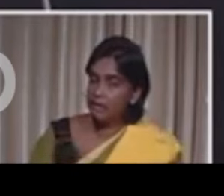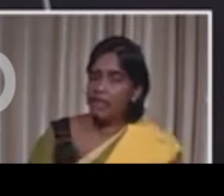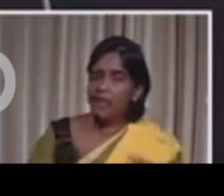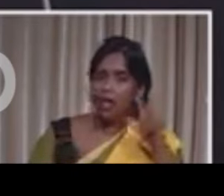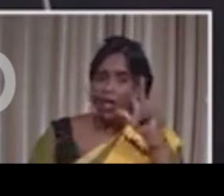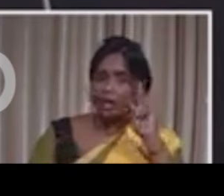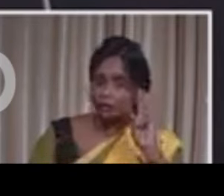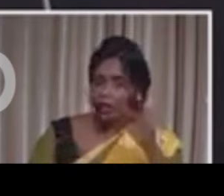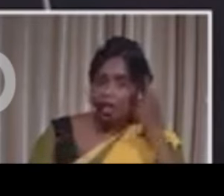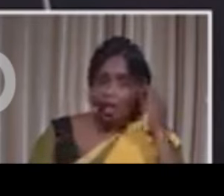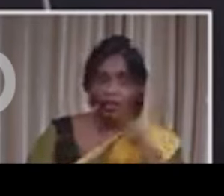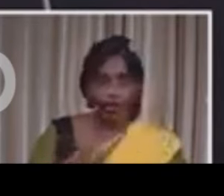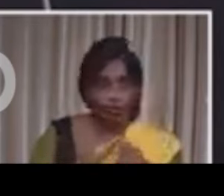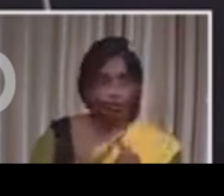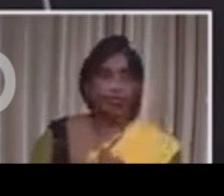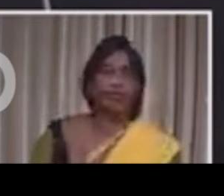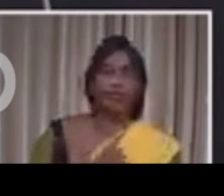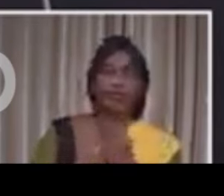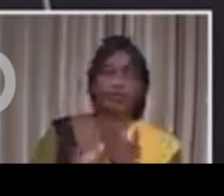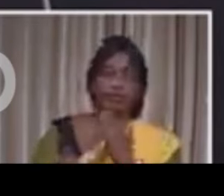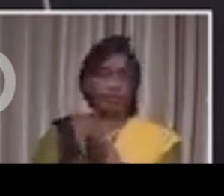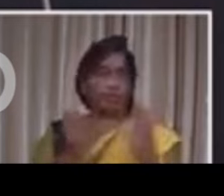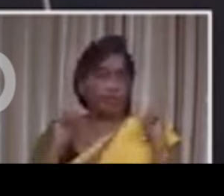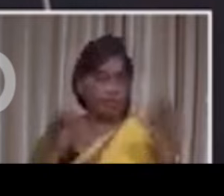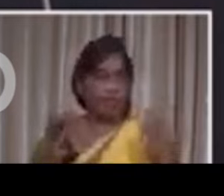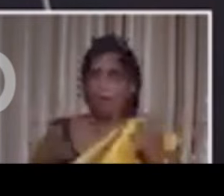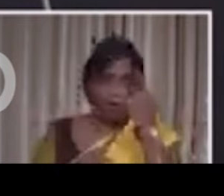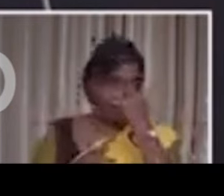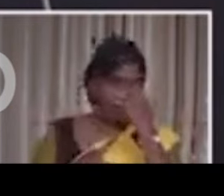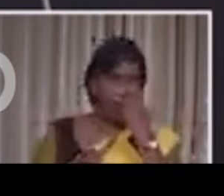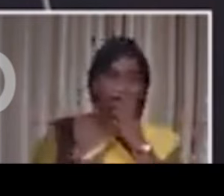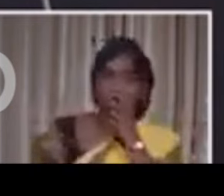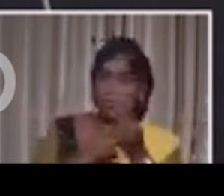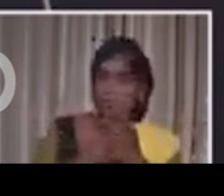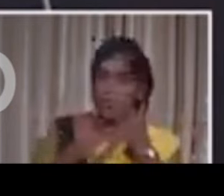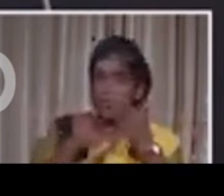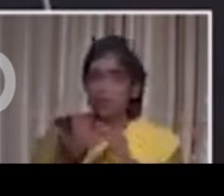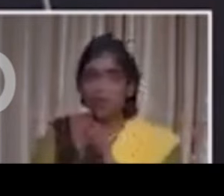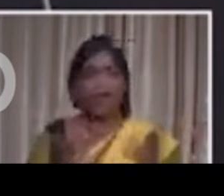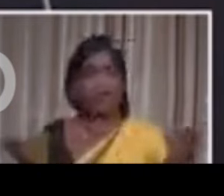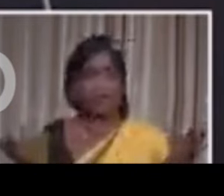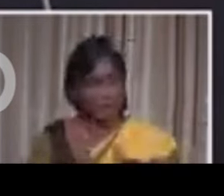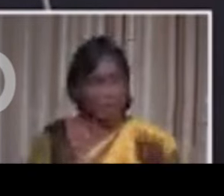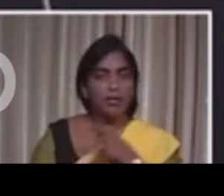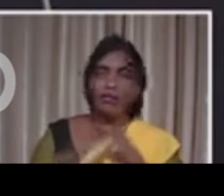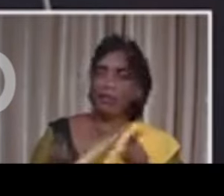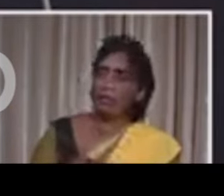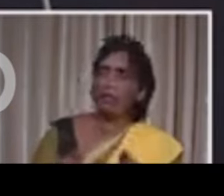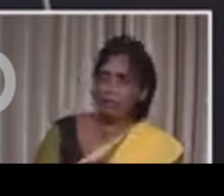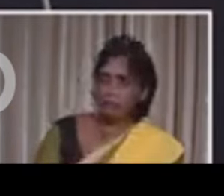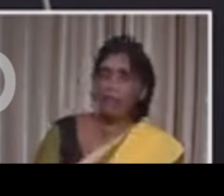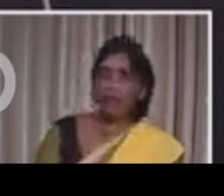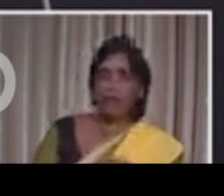மக்கள் படுகொலை, நீதி கிடைக்கவில்லை. திகனை படுகொலை, நீதி கிடைக்கவில்லை. இத்தனை ஆயிரம் தாக்குதலுக்கும் நீதி கிடைக்கவில்லை.